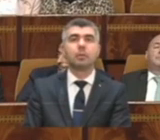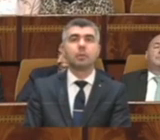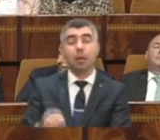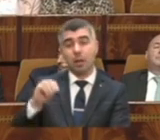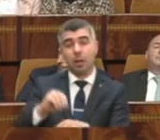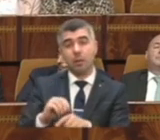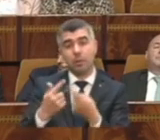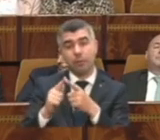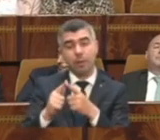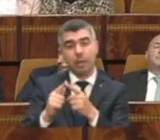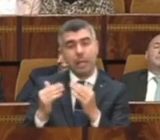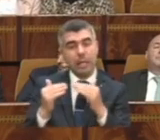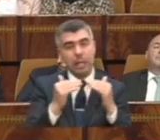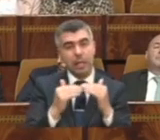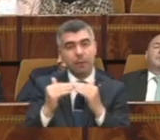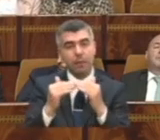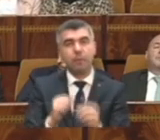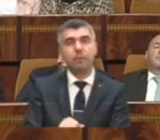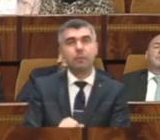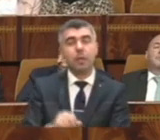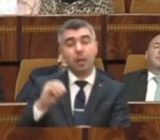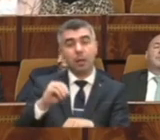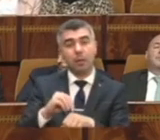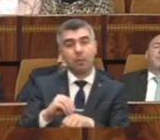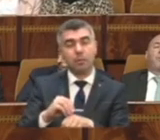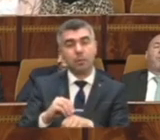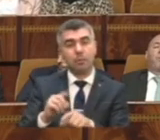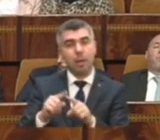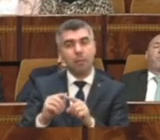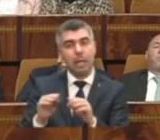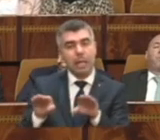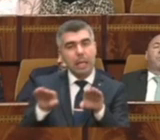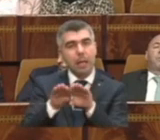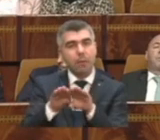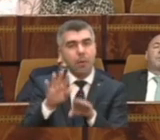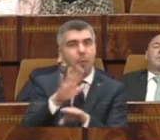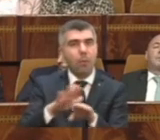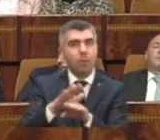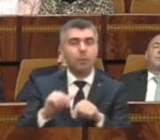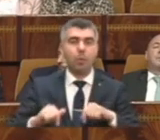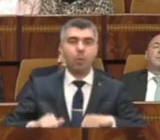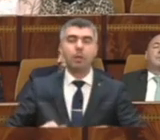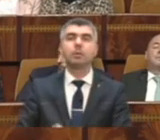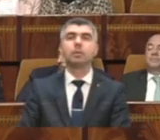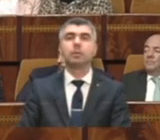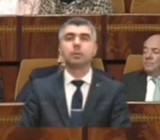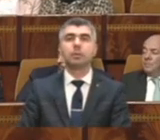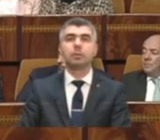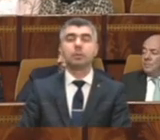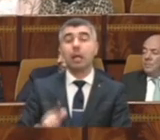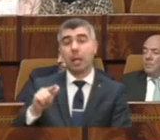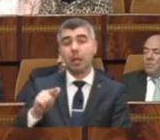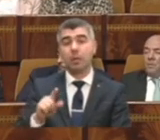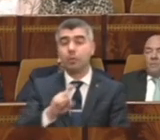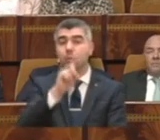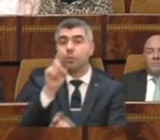إطار تحقيق تكافؤ الفرص وتحقيق العدالة المجالية، السيد الوزير المحترم، هناك